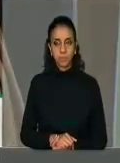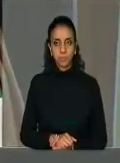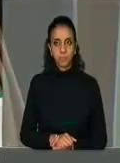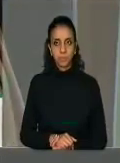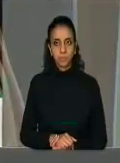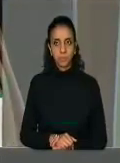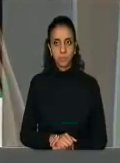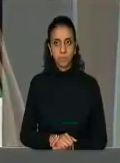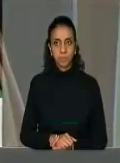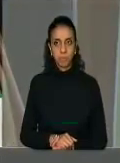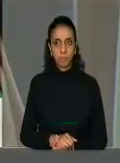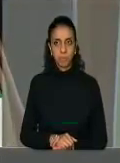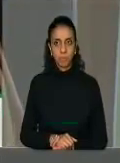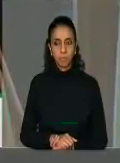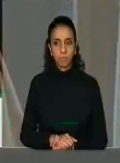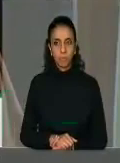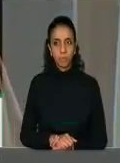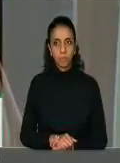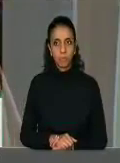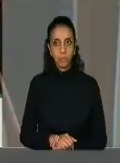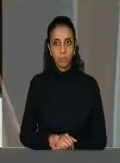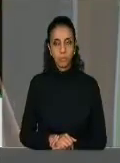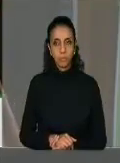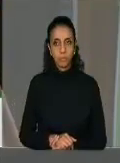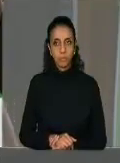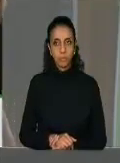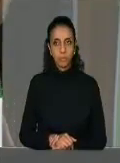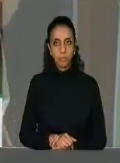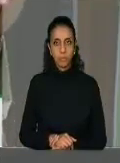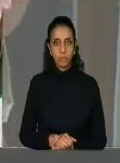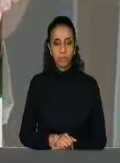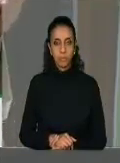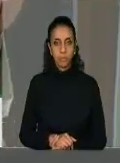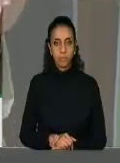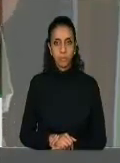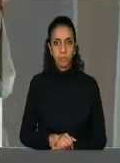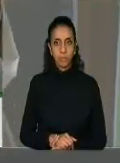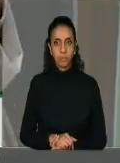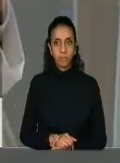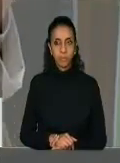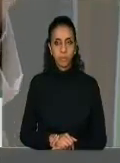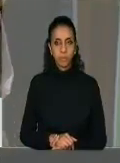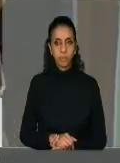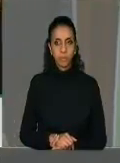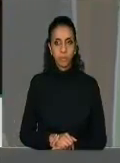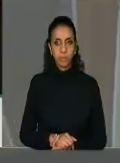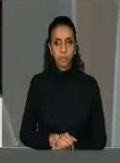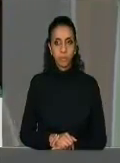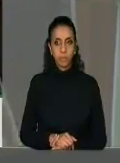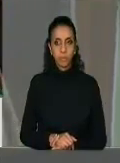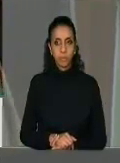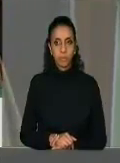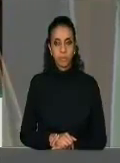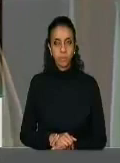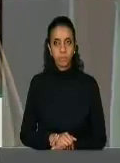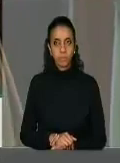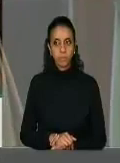المساجد وكذلك نرحب بالإخوة أعضاء البرلمان البرازيلي برئاسته